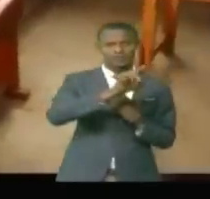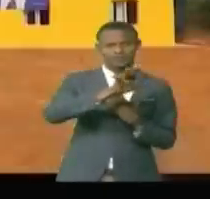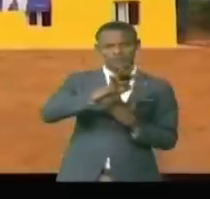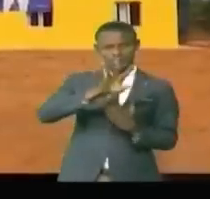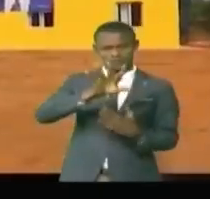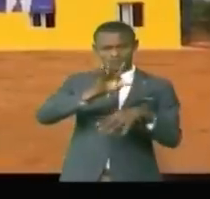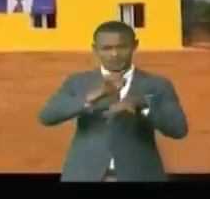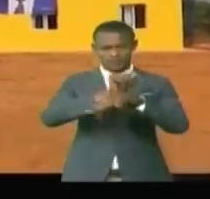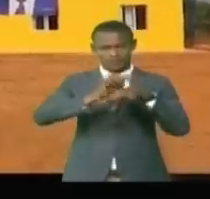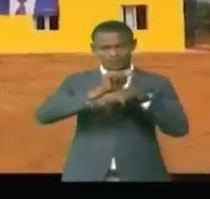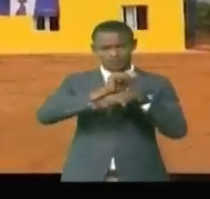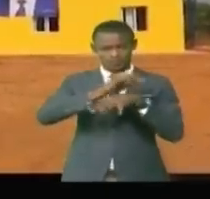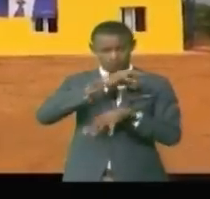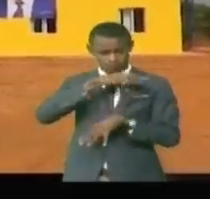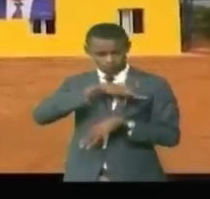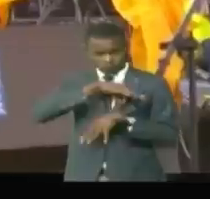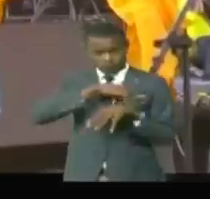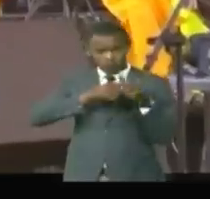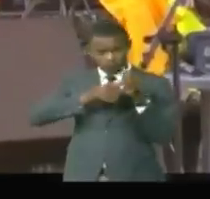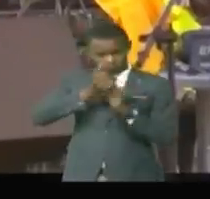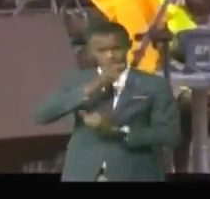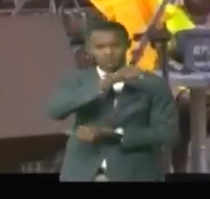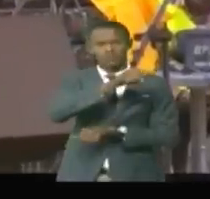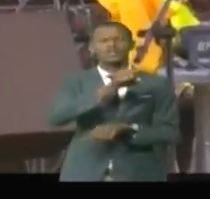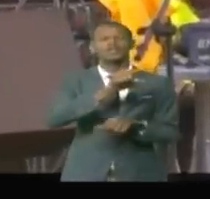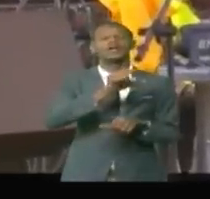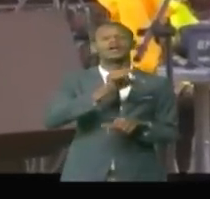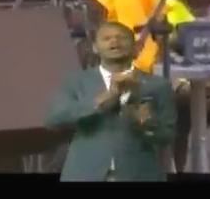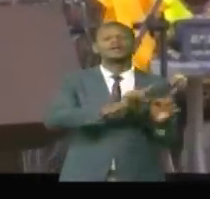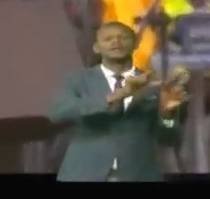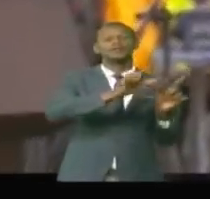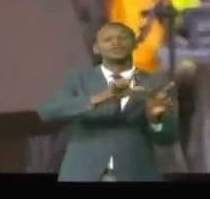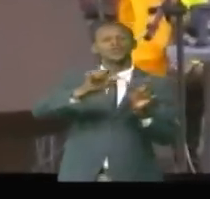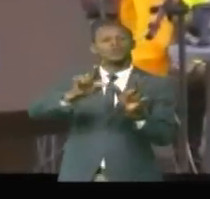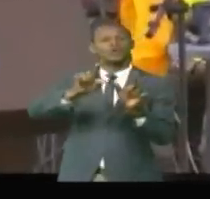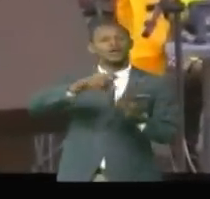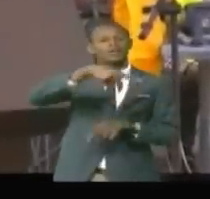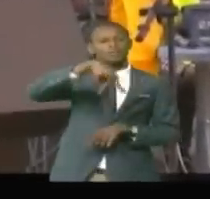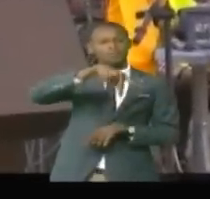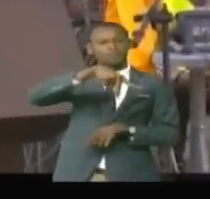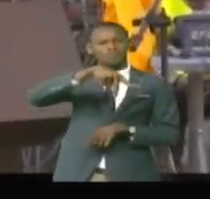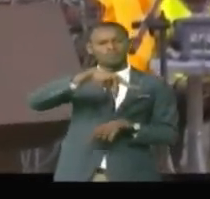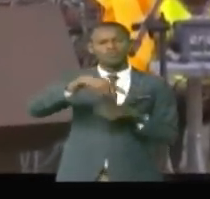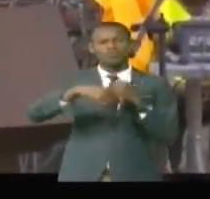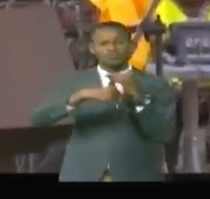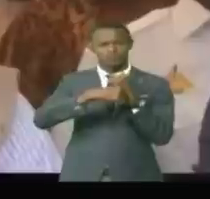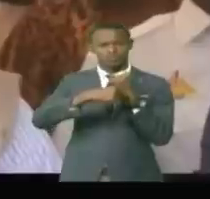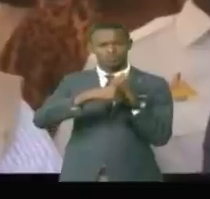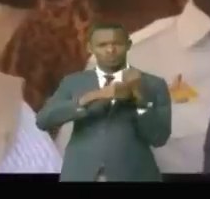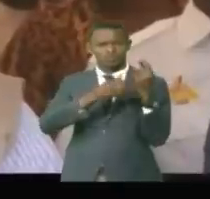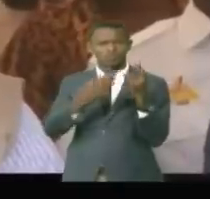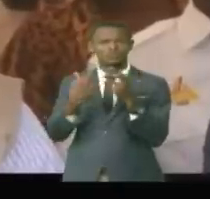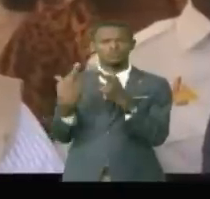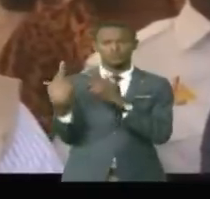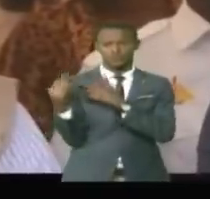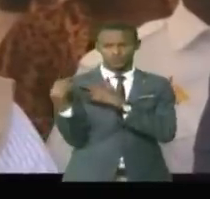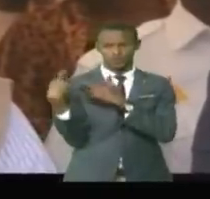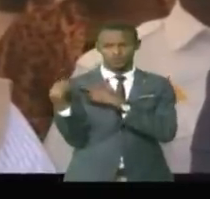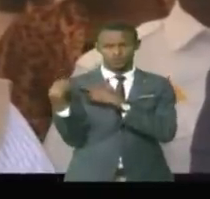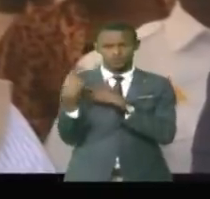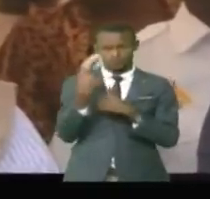bénéficiaires. Plusieurs intervenants, le responsable de l'agence de pilotage, de coordination et de